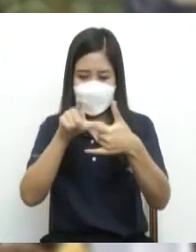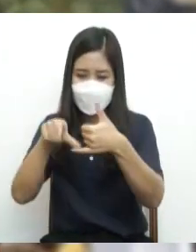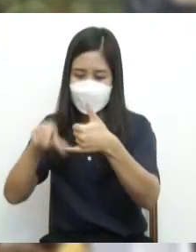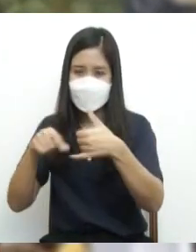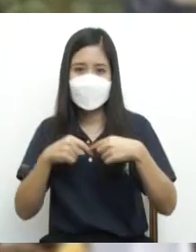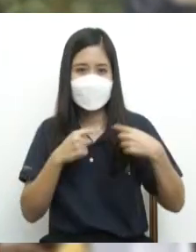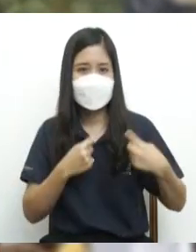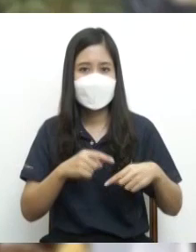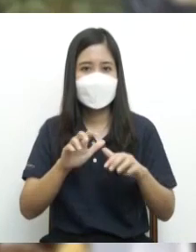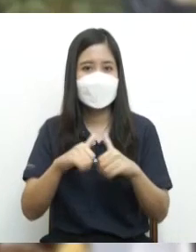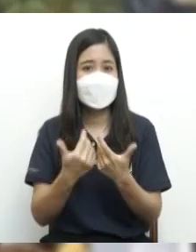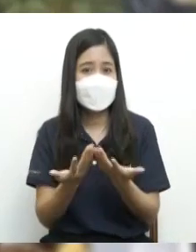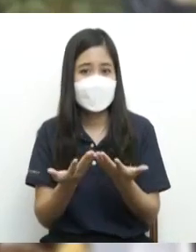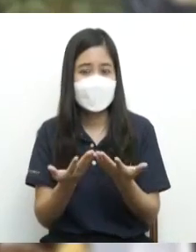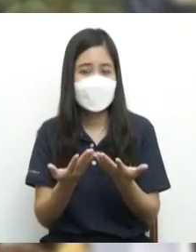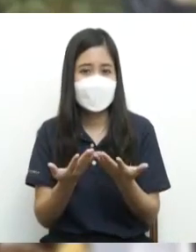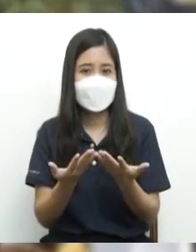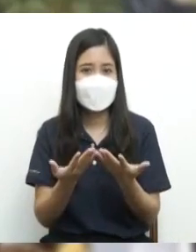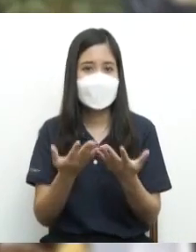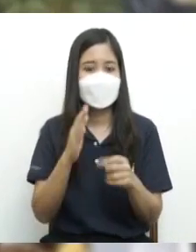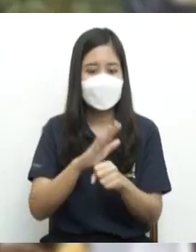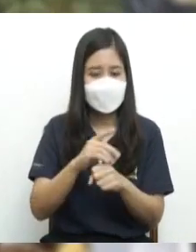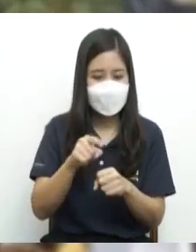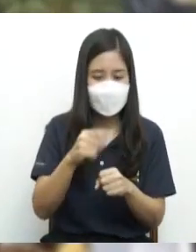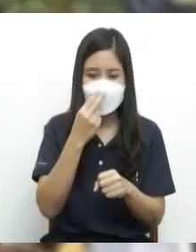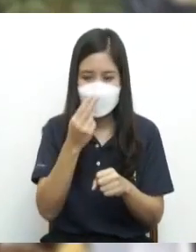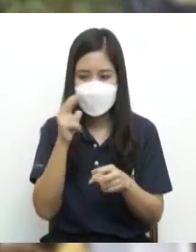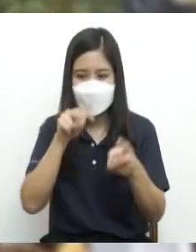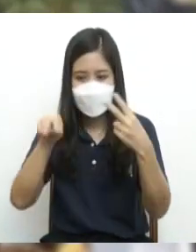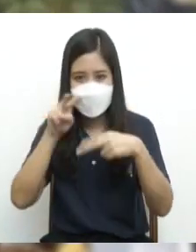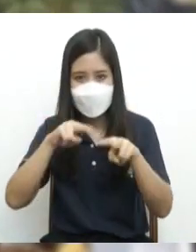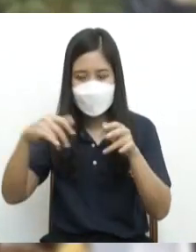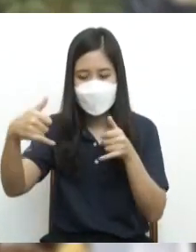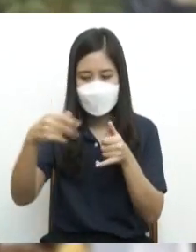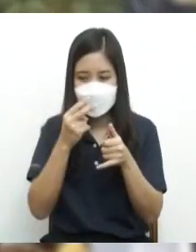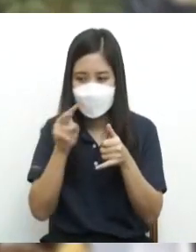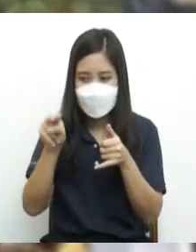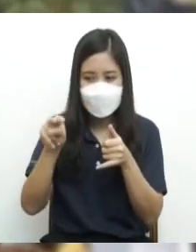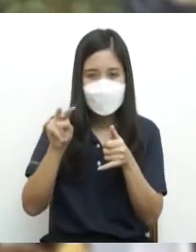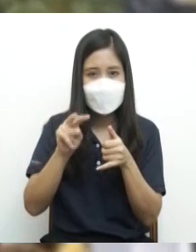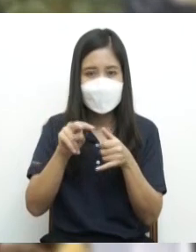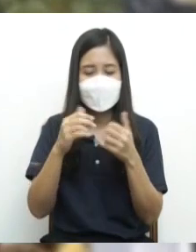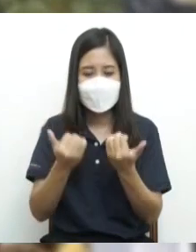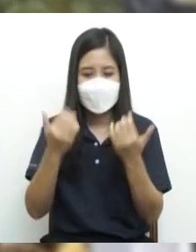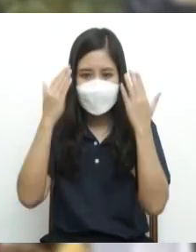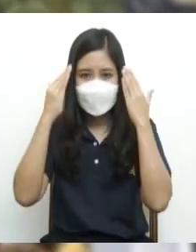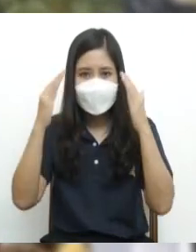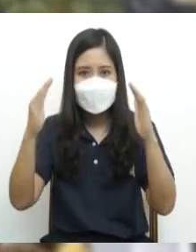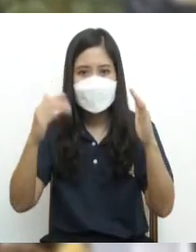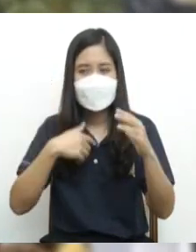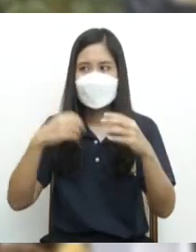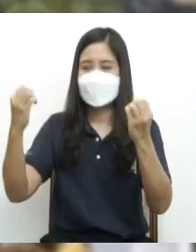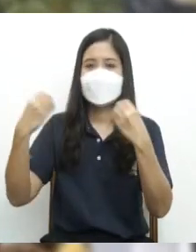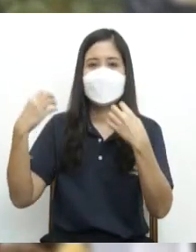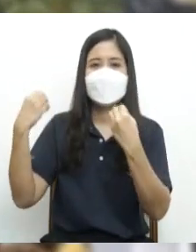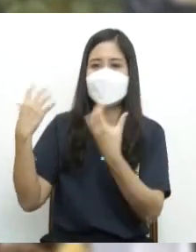เขาดูแลเขาหรือเอาใจเขามาใส่ใจเราอันนี้คือประสบการณ์ล้วนๆที่เราบางทีเราไม่สามารถจะไปสอนได้และ